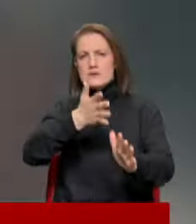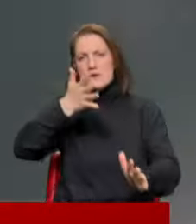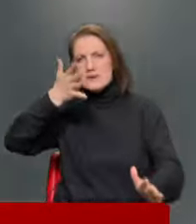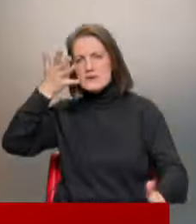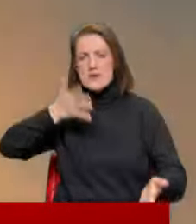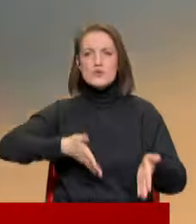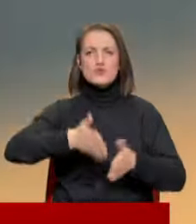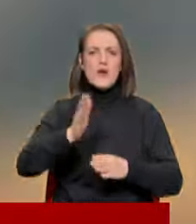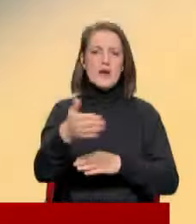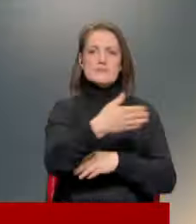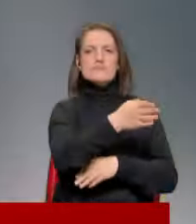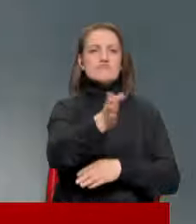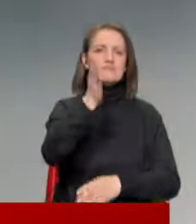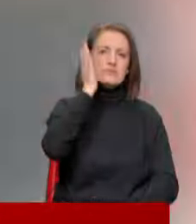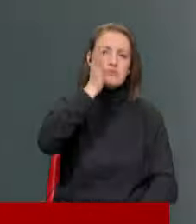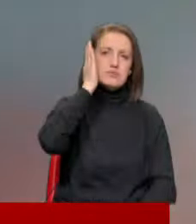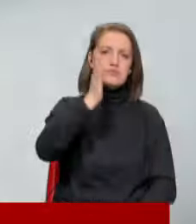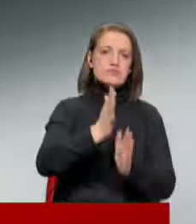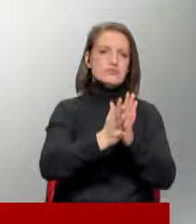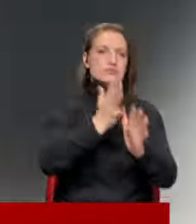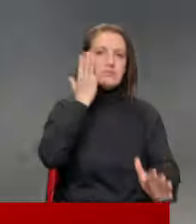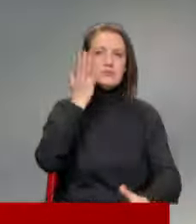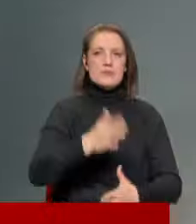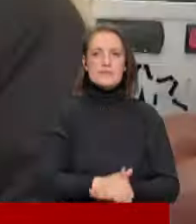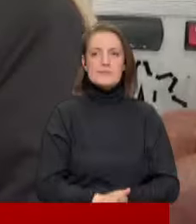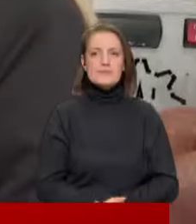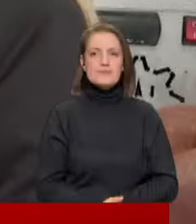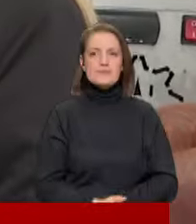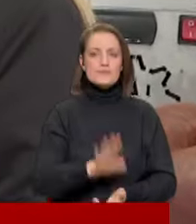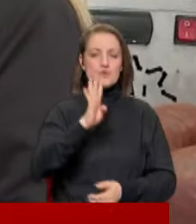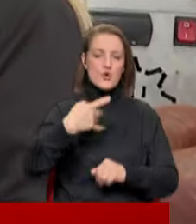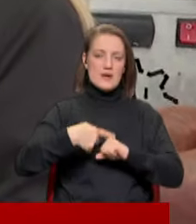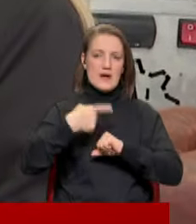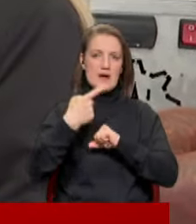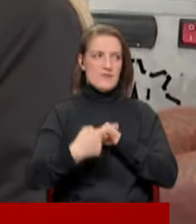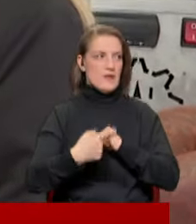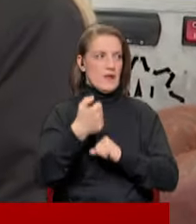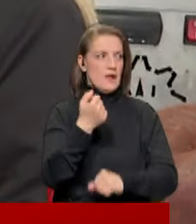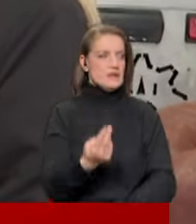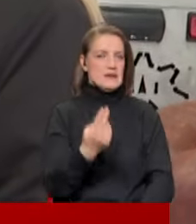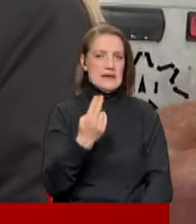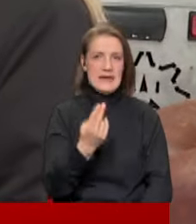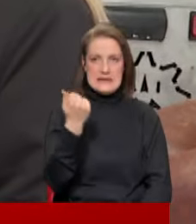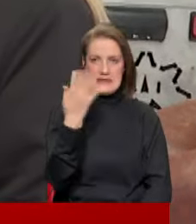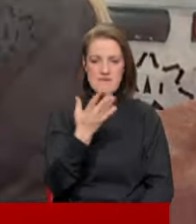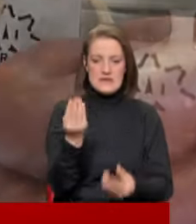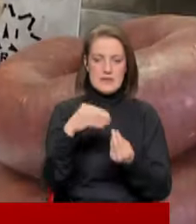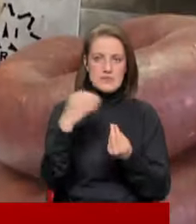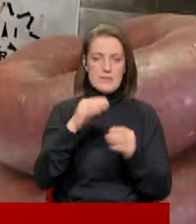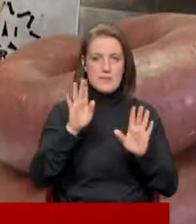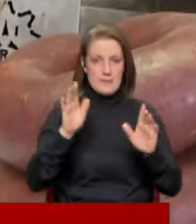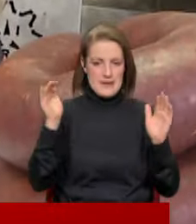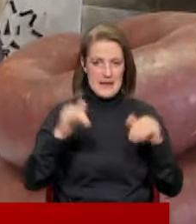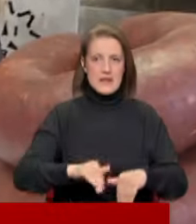sokakları dolaşıyor ucuz et kuyruğu 4 haftadan 67 kere zam geldi